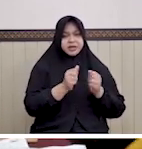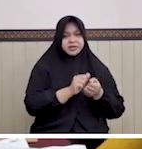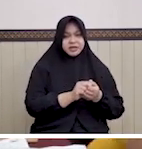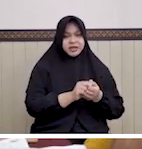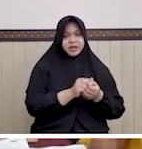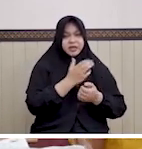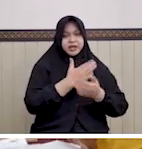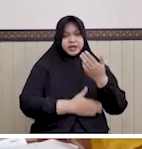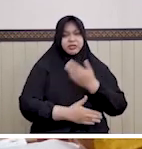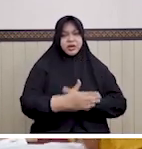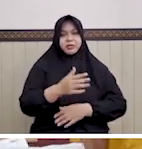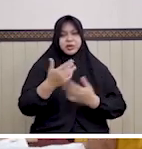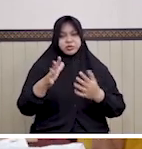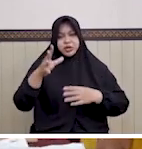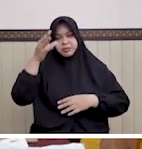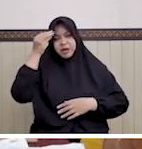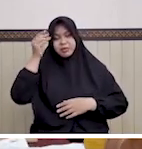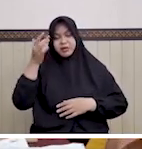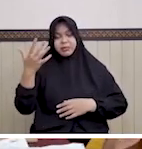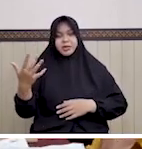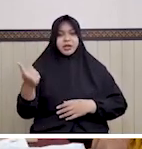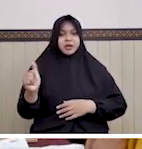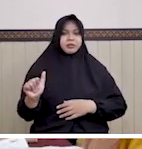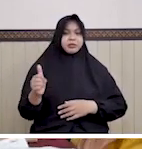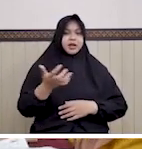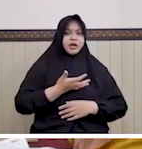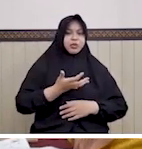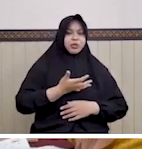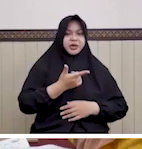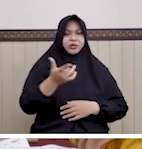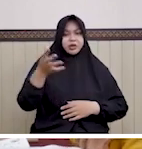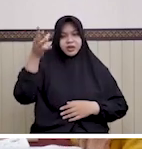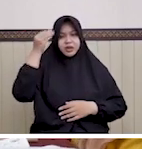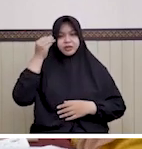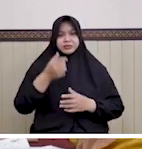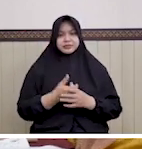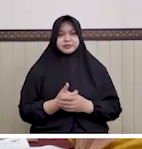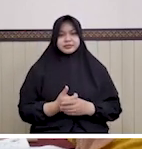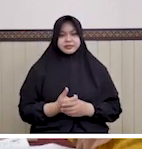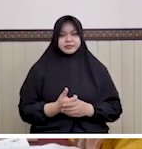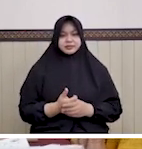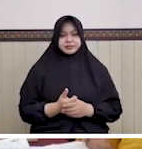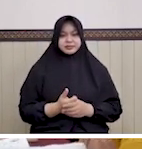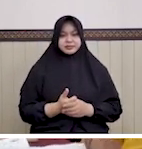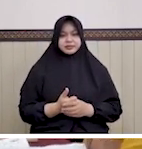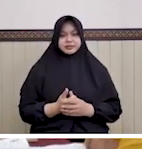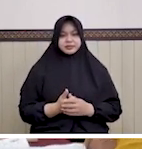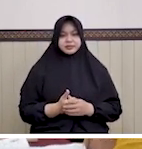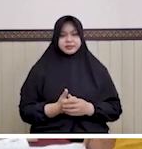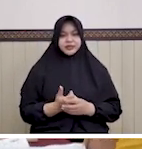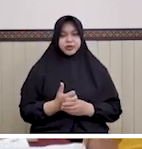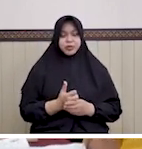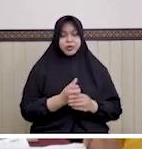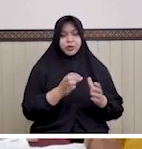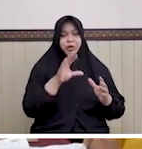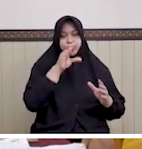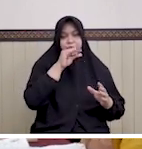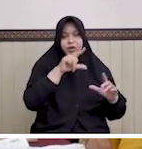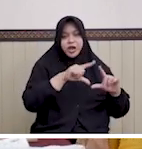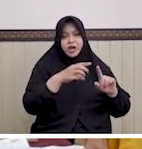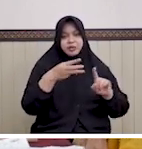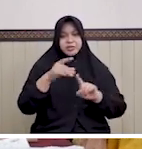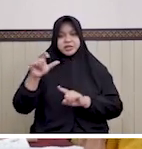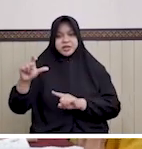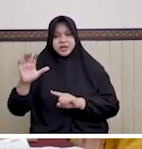disabilitas disabilitas sudah paham lama yang mereka mau saya udah tahu gitu kan hah Oh ya kalau dia ngomongnya abcd tapi saya